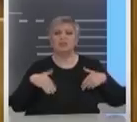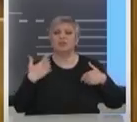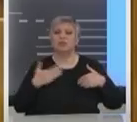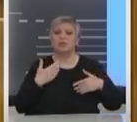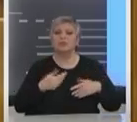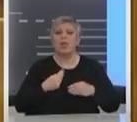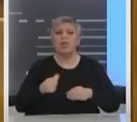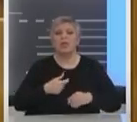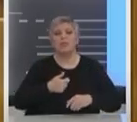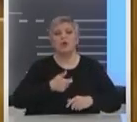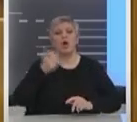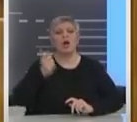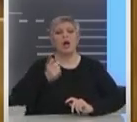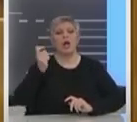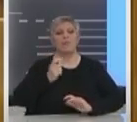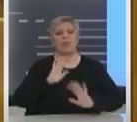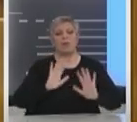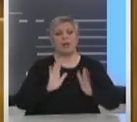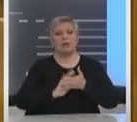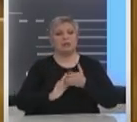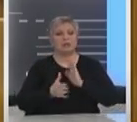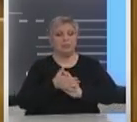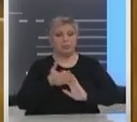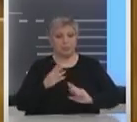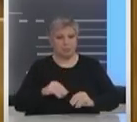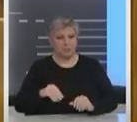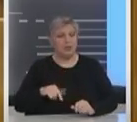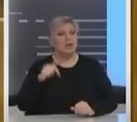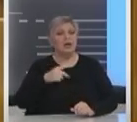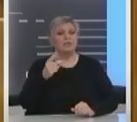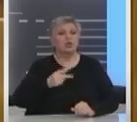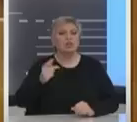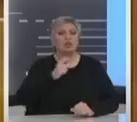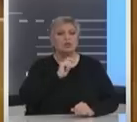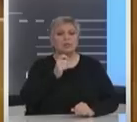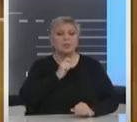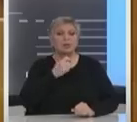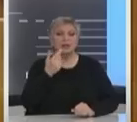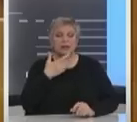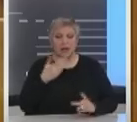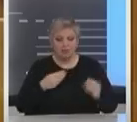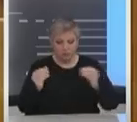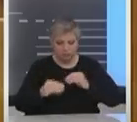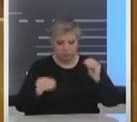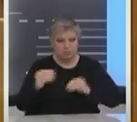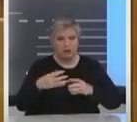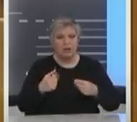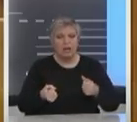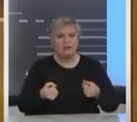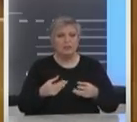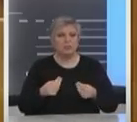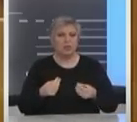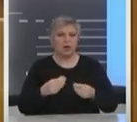επιδοματική, να πω λίγο τα εξής. Η κοινωνική πολιτική είναι ένα πολύ δύσκολο μείγμα, μια πολύ δύσκολη ισορροπία